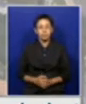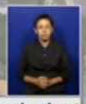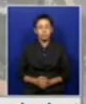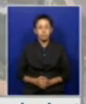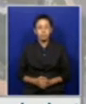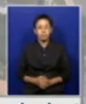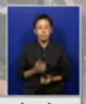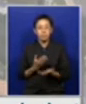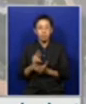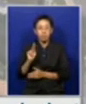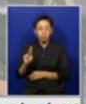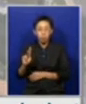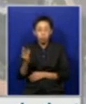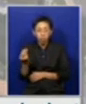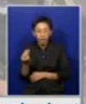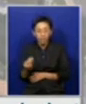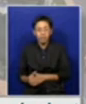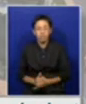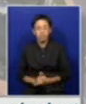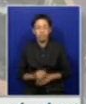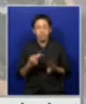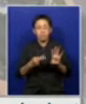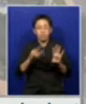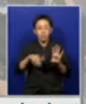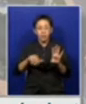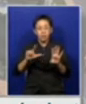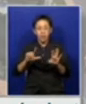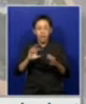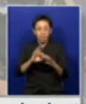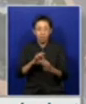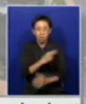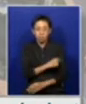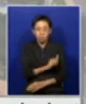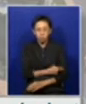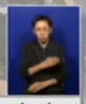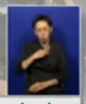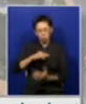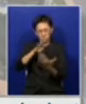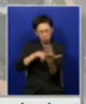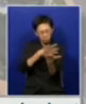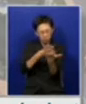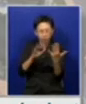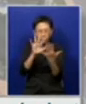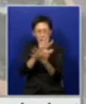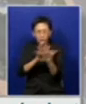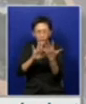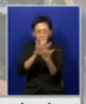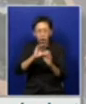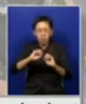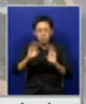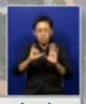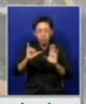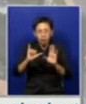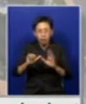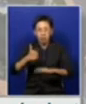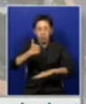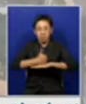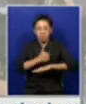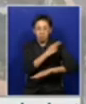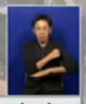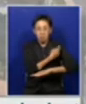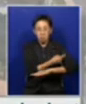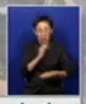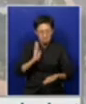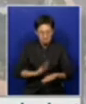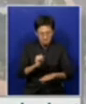ะกู้ 45,000 ล้านด้านสาธารณสุขเนี่ยยังไม่มีความชัดเจนนะครับแต่โชคดีนะครับเรามีผู้บริหารโรงพยาบาลเก่งนะครับเร